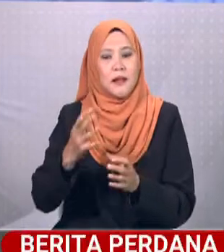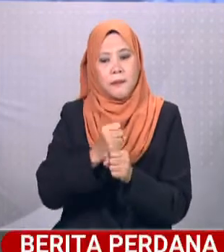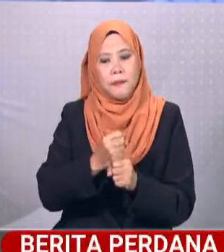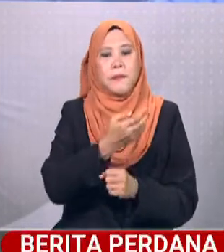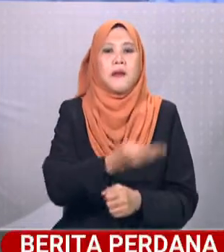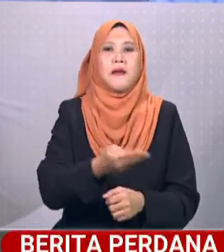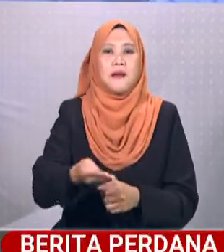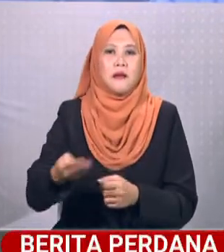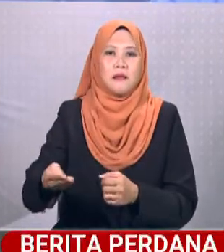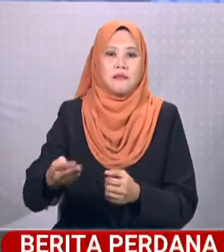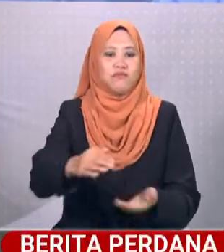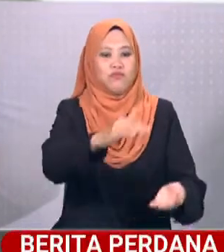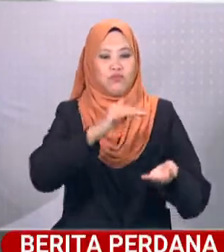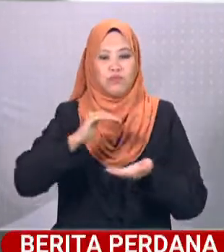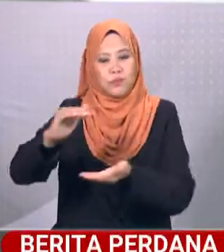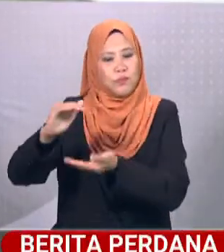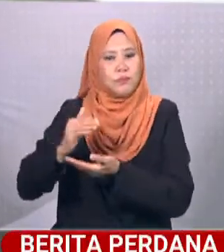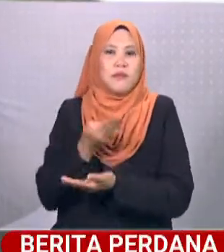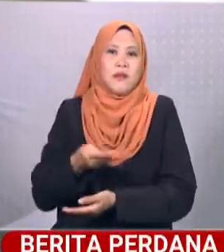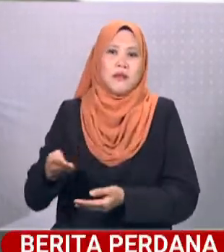barangan yang bermutu.